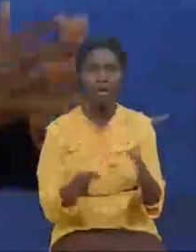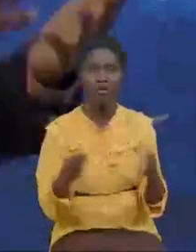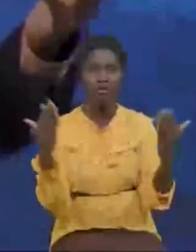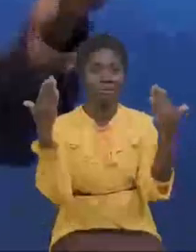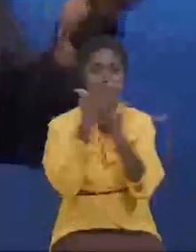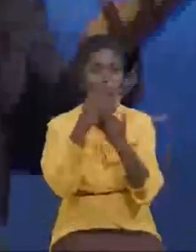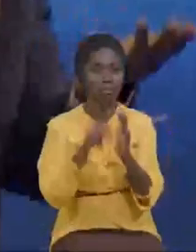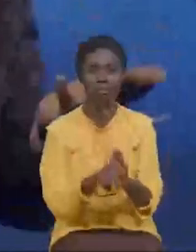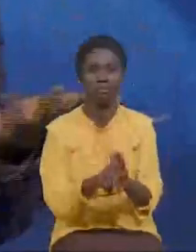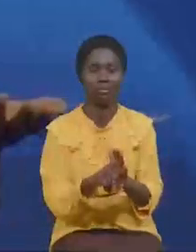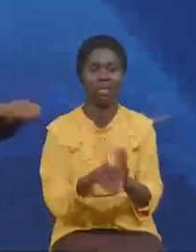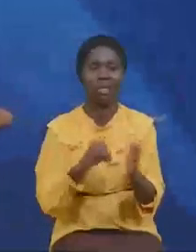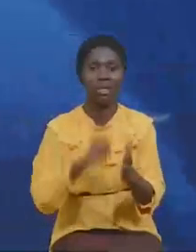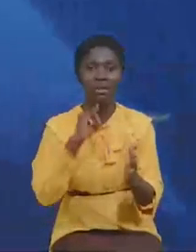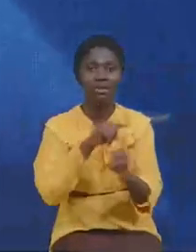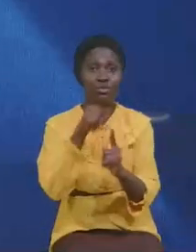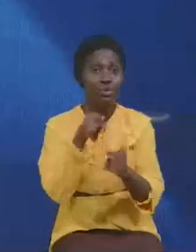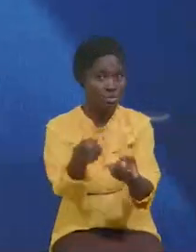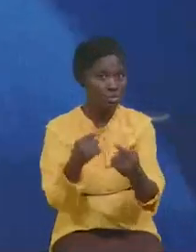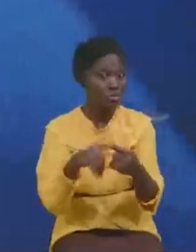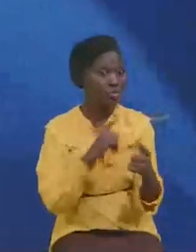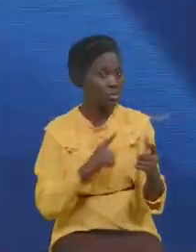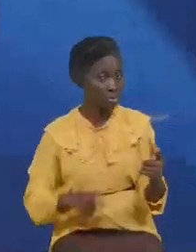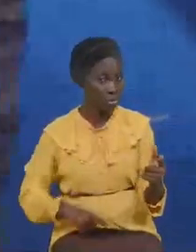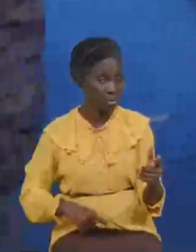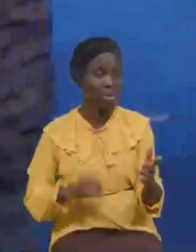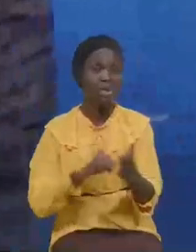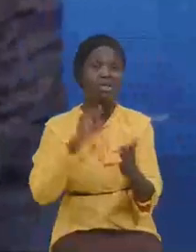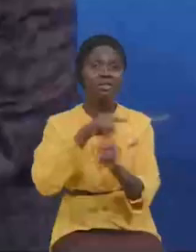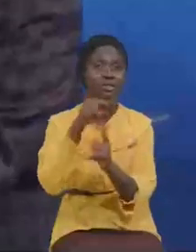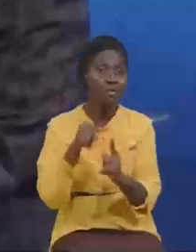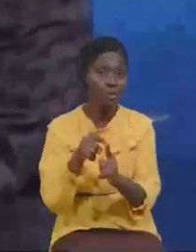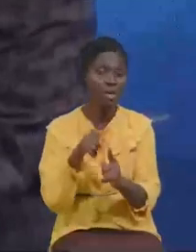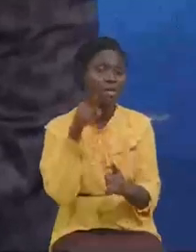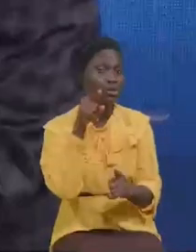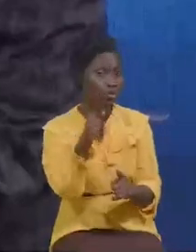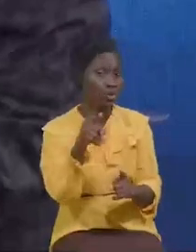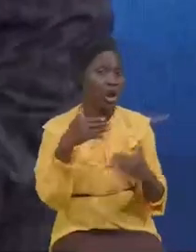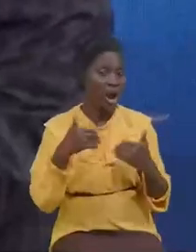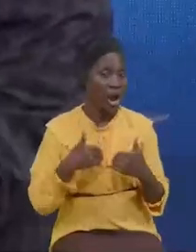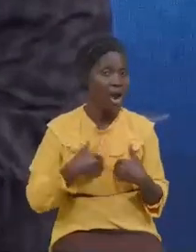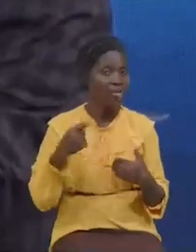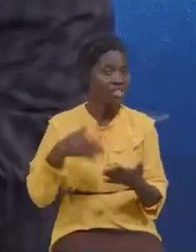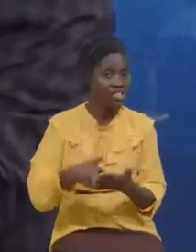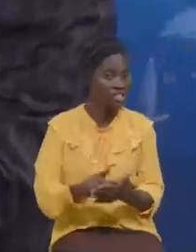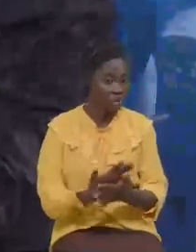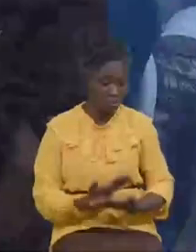ténèbres. C'est lorsque tu viens au Seigneur. C'est lorsque tu as la nouvelle naissance